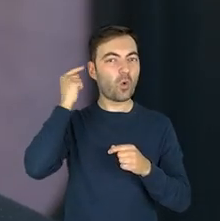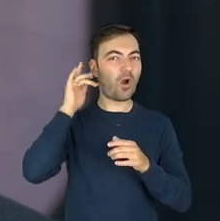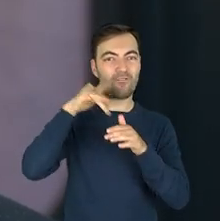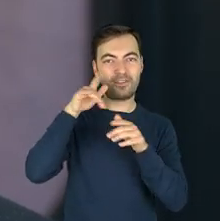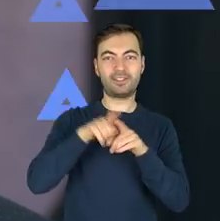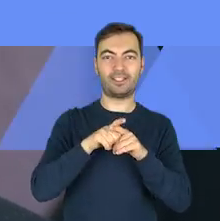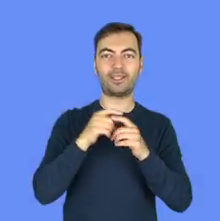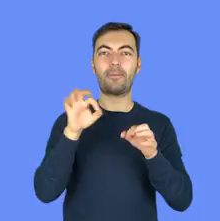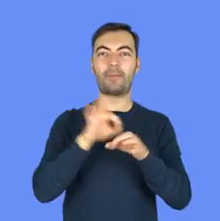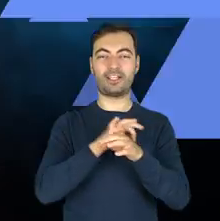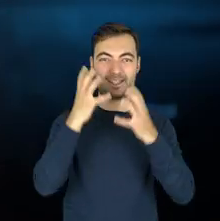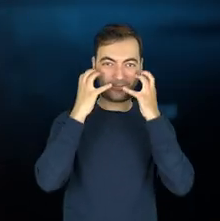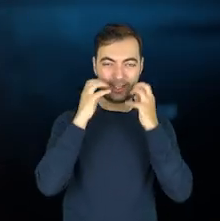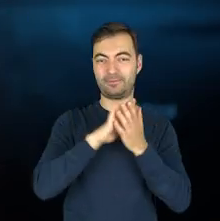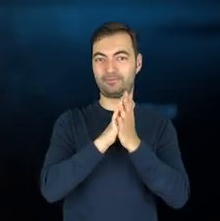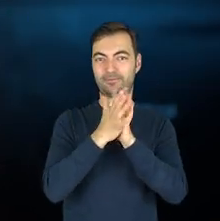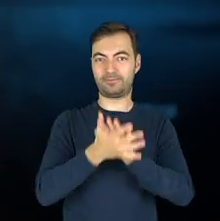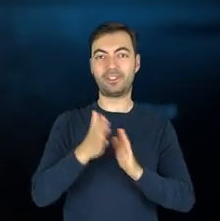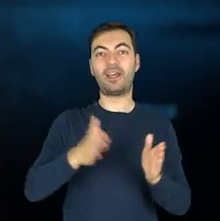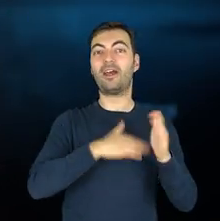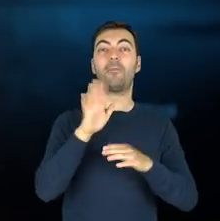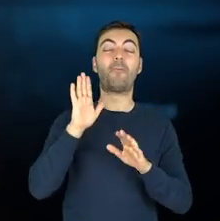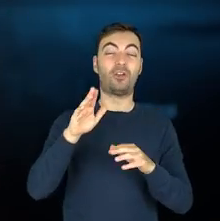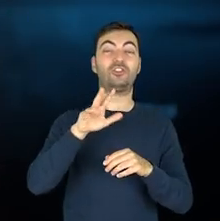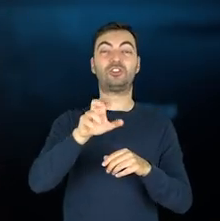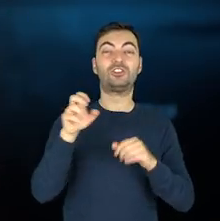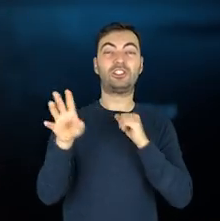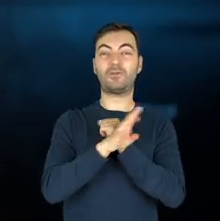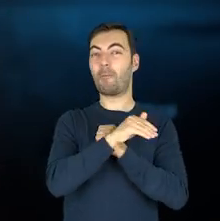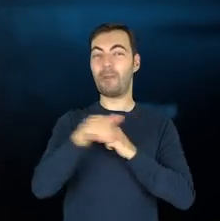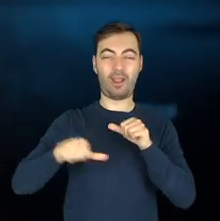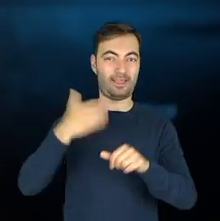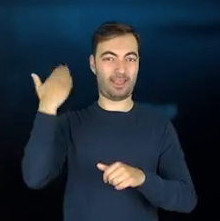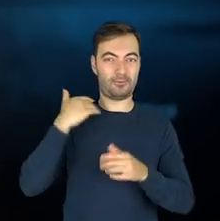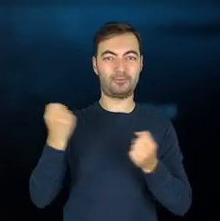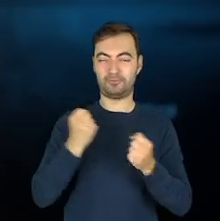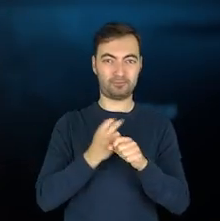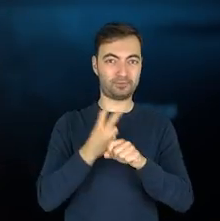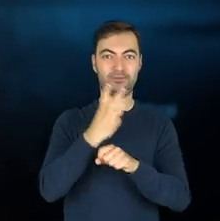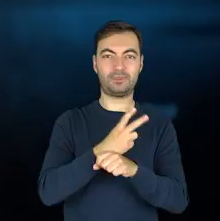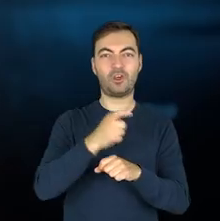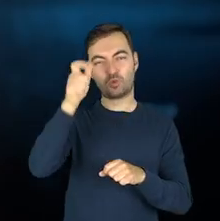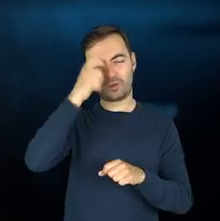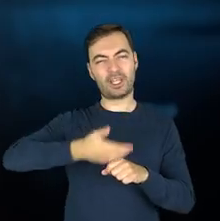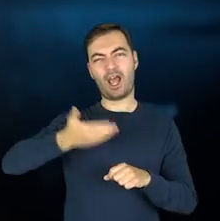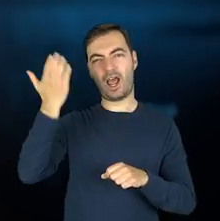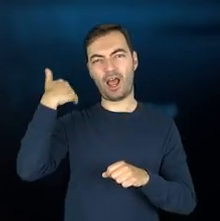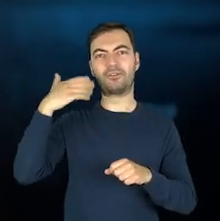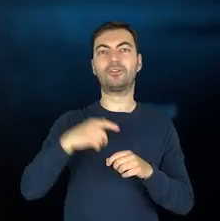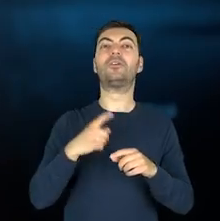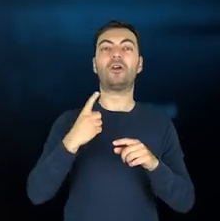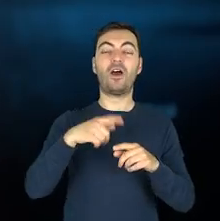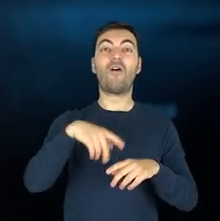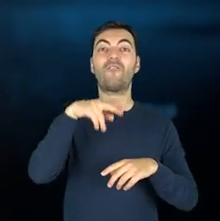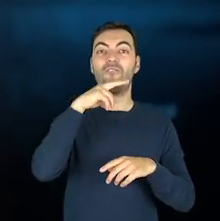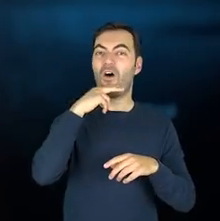czy mięśnie twarzy. Kolejny przełom nastąpił 390 milionów lat temu, gdy odlegli przodkowie człowieka zaczęli